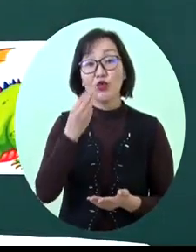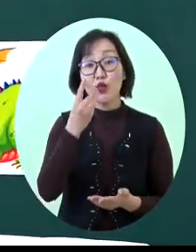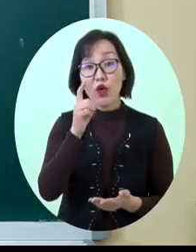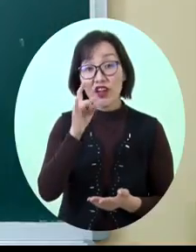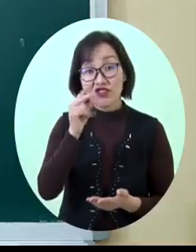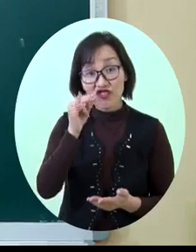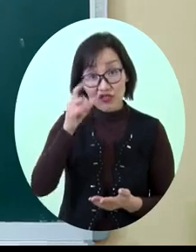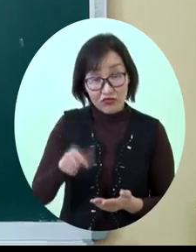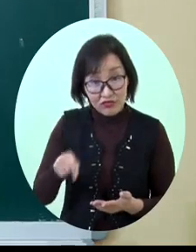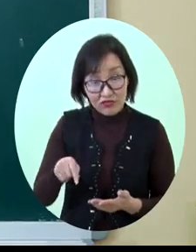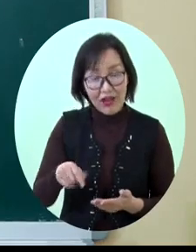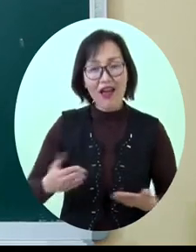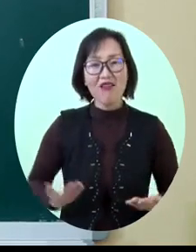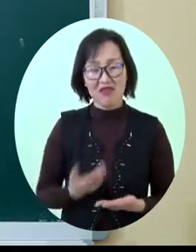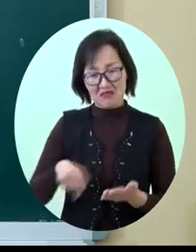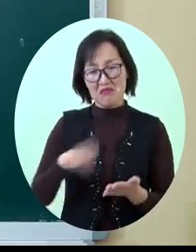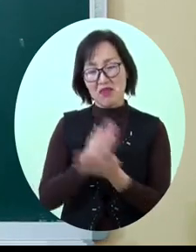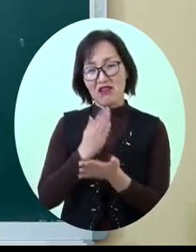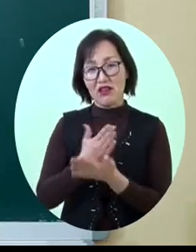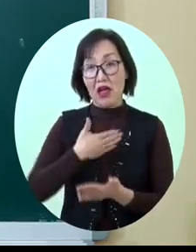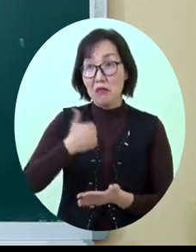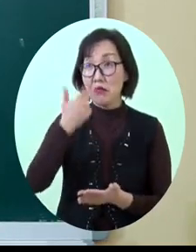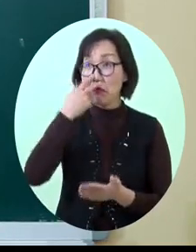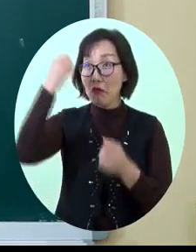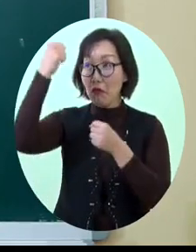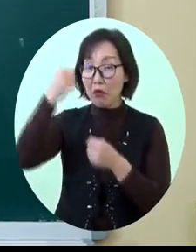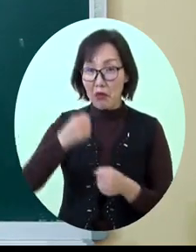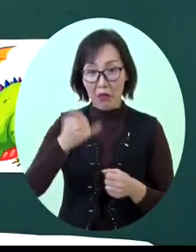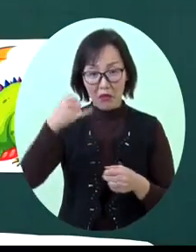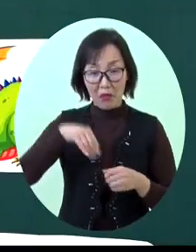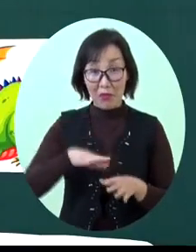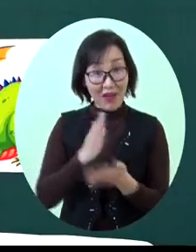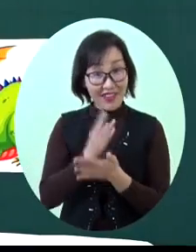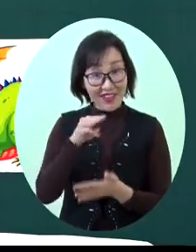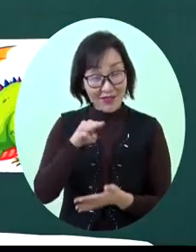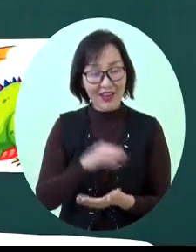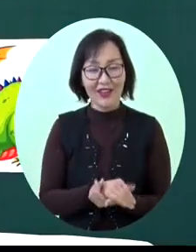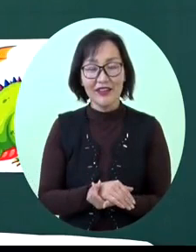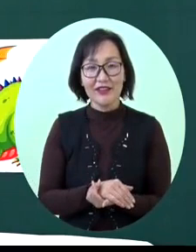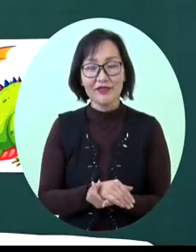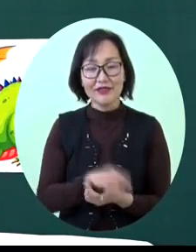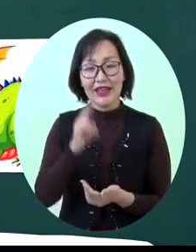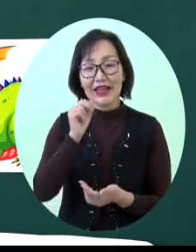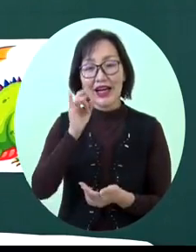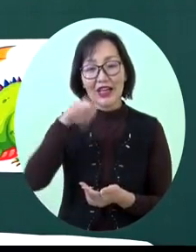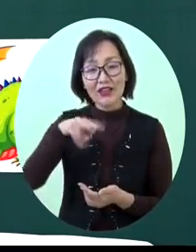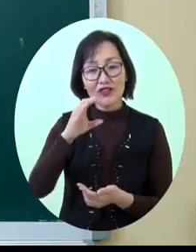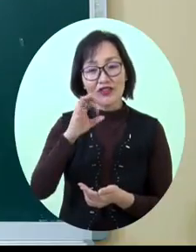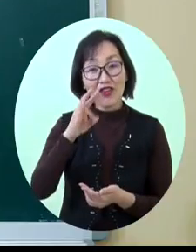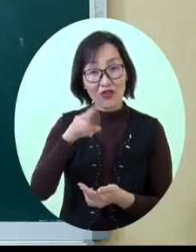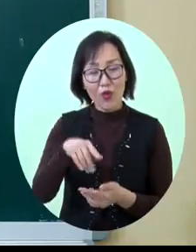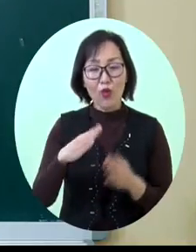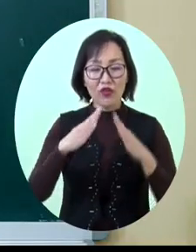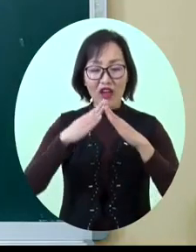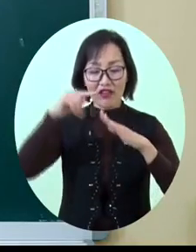За, шүхөрчин. Шүхөрчин бол амьдрал дээр байдаг зүйл байна. За, Карлсон бол, за,